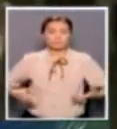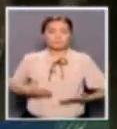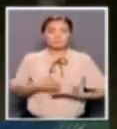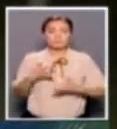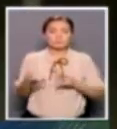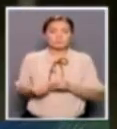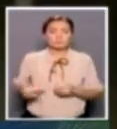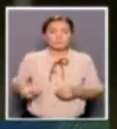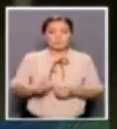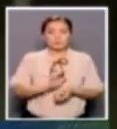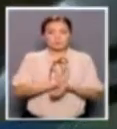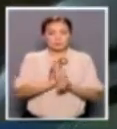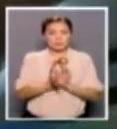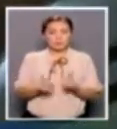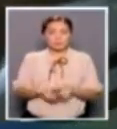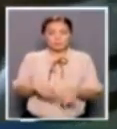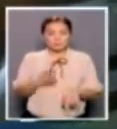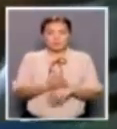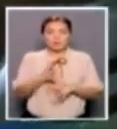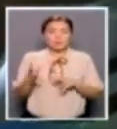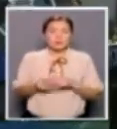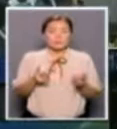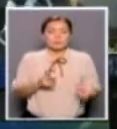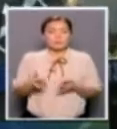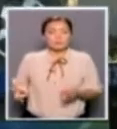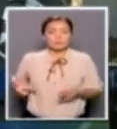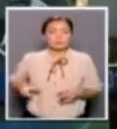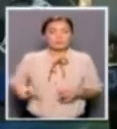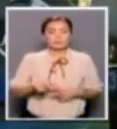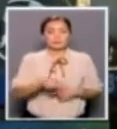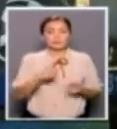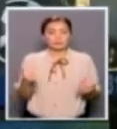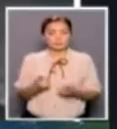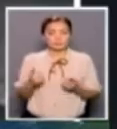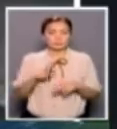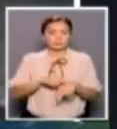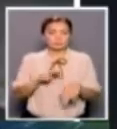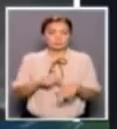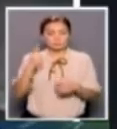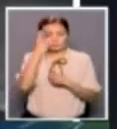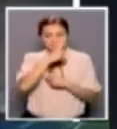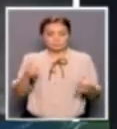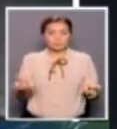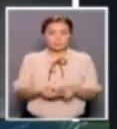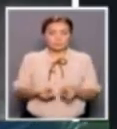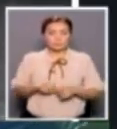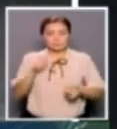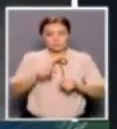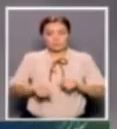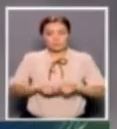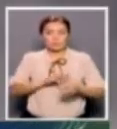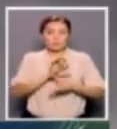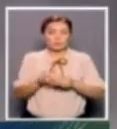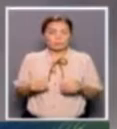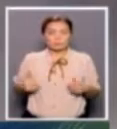одан қалды жолдың тарлығы тағы бар. Трагедияның көбі трассаларда кездеседі. Жол сақшылары талай рет айтып, профилактикалық